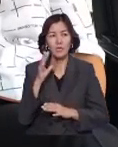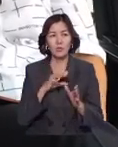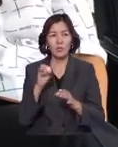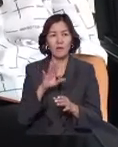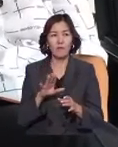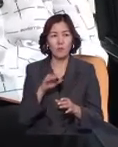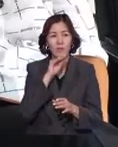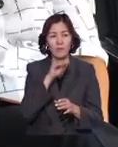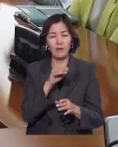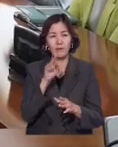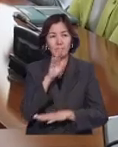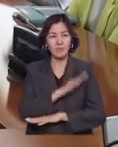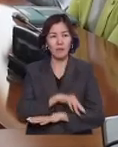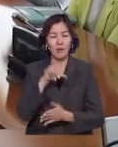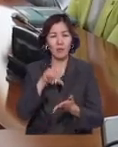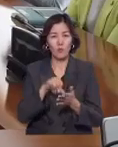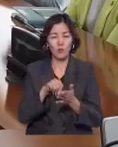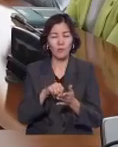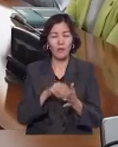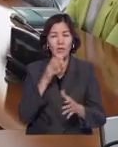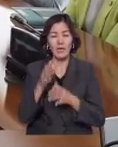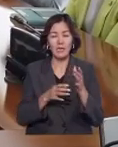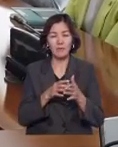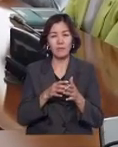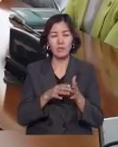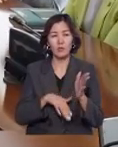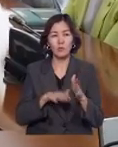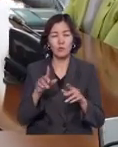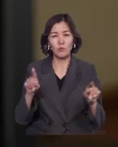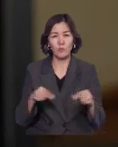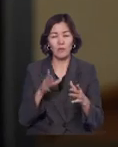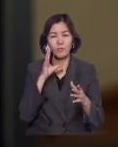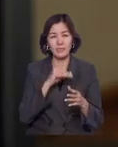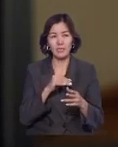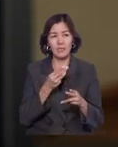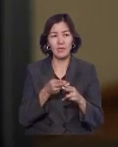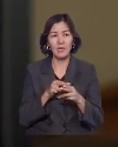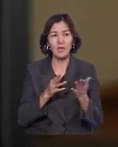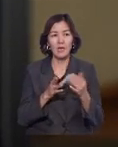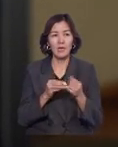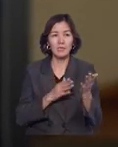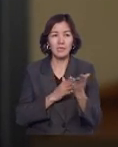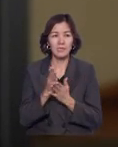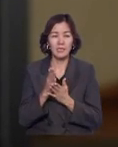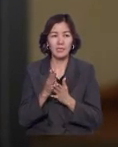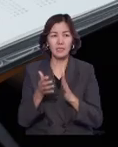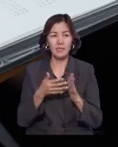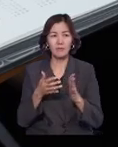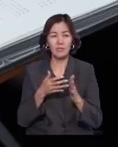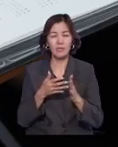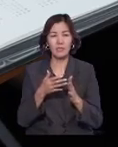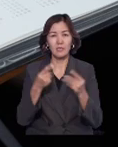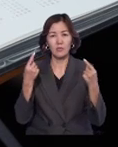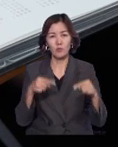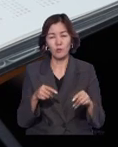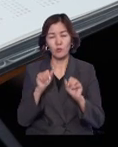еуропалық профессорлардан дәріс алып, әлемдік деңгейдегі кәсіби маман болып қалыптаса алады, соның арқасында аграрлық саладағы кадр тапшылығын азайтуға болады,